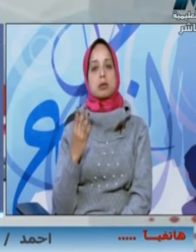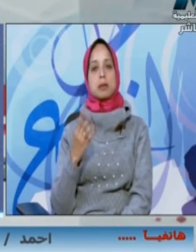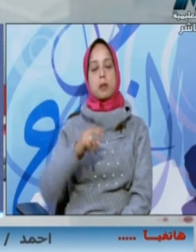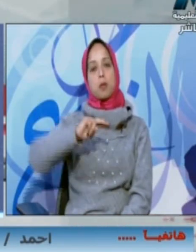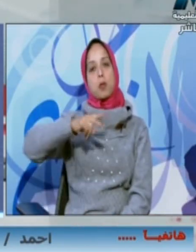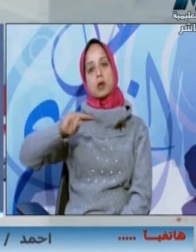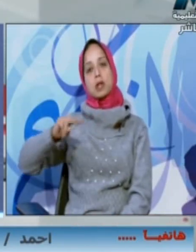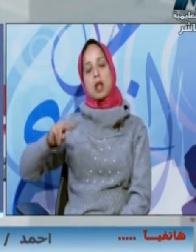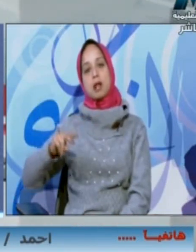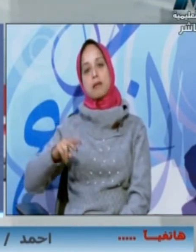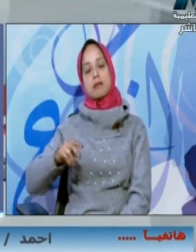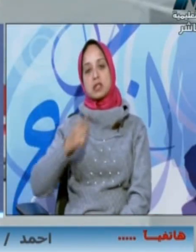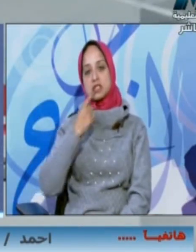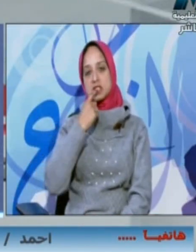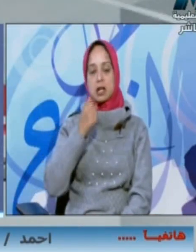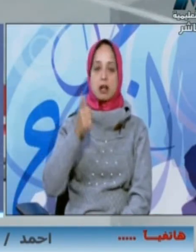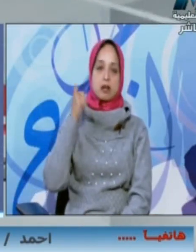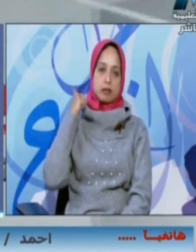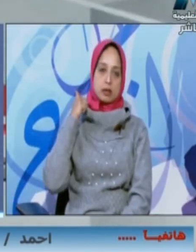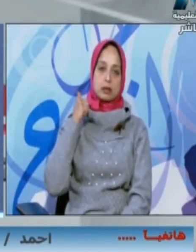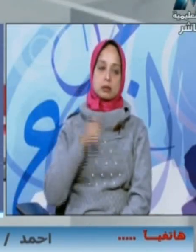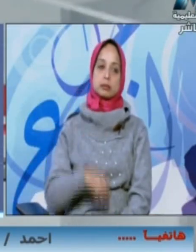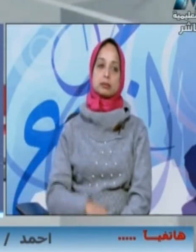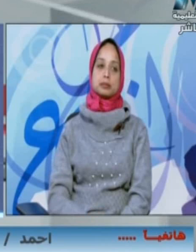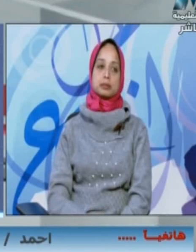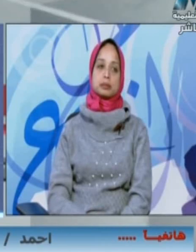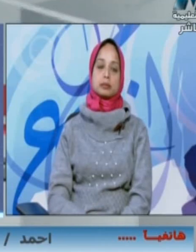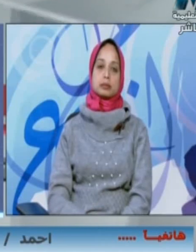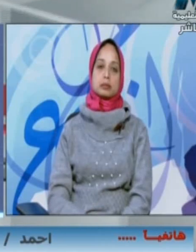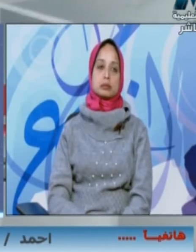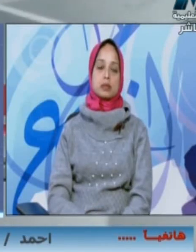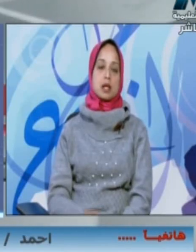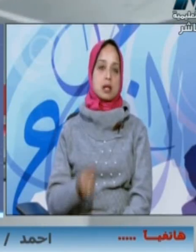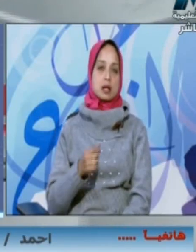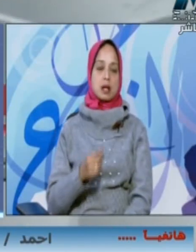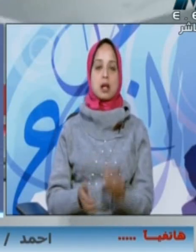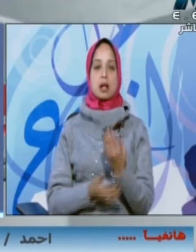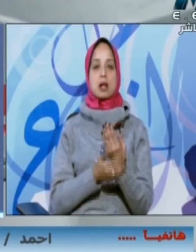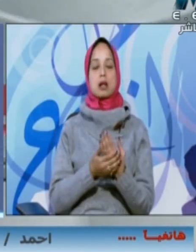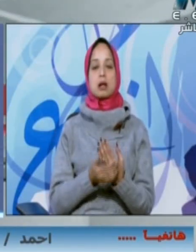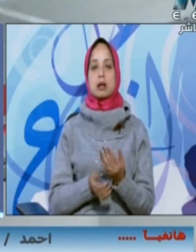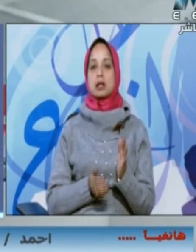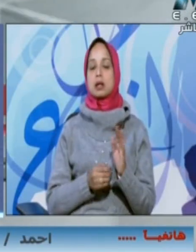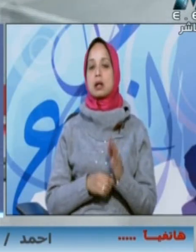احمد. الاول والثاني والثالث والرابع فيهم تغييرات؟ ما ينفعش تنزل القديمه.